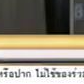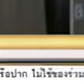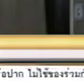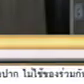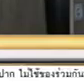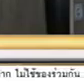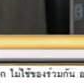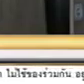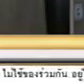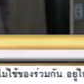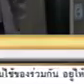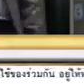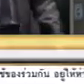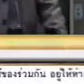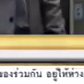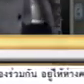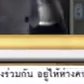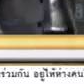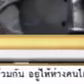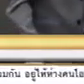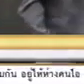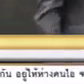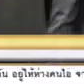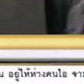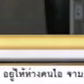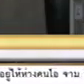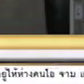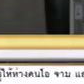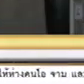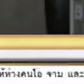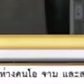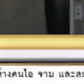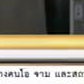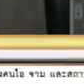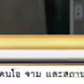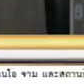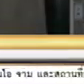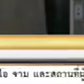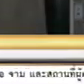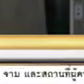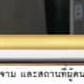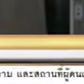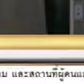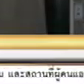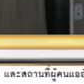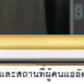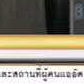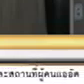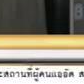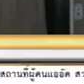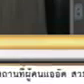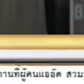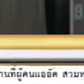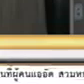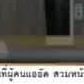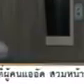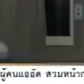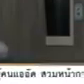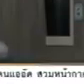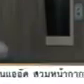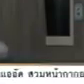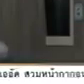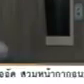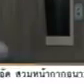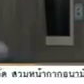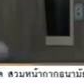ารถใหญ่กว่ารัฐธรรมนูญได้วันนี้เราใช้สิทธิ์ของฝ่ายค้านในการอภิปรายตามรัฐธรรมนูญมาตรา151เพื่อนสมาชิก